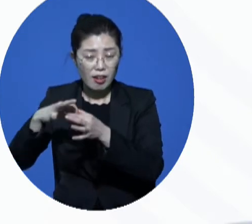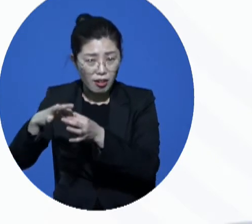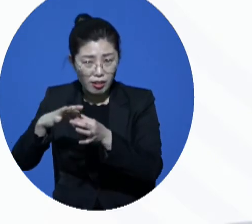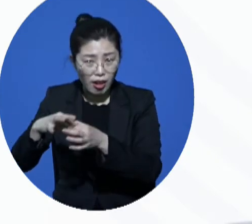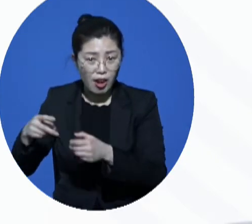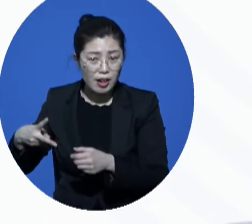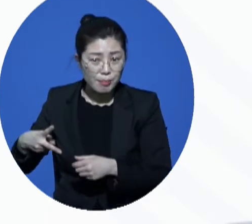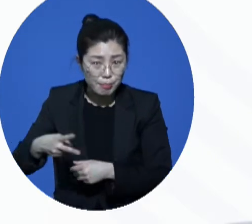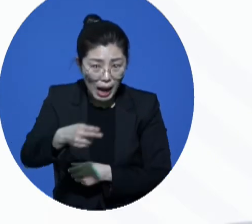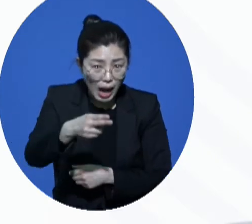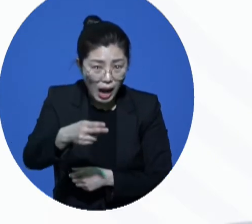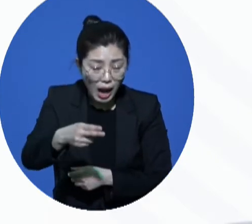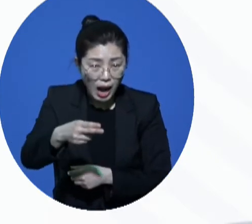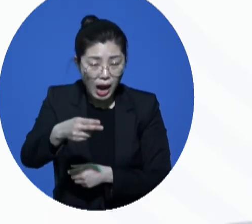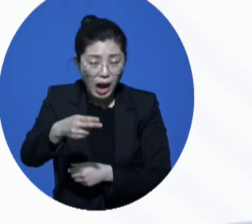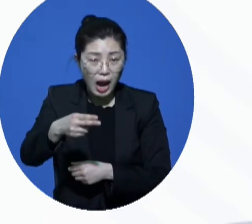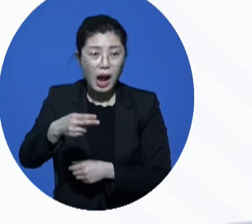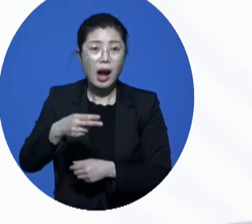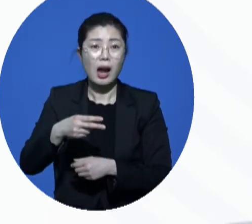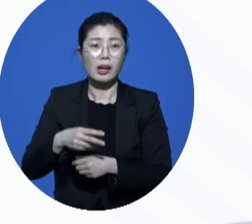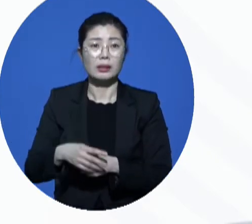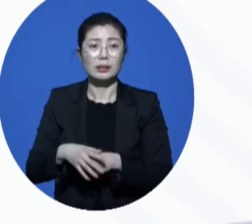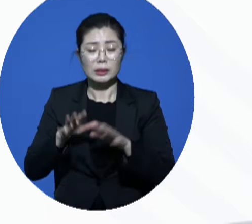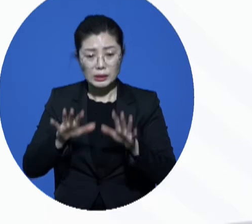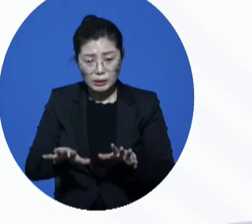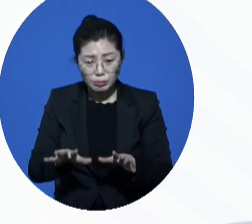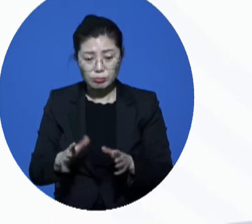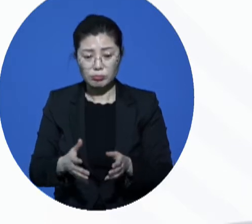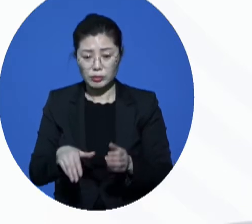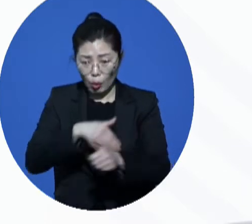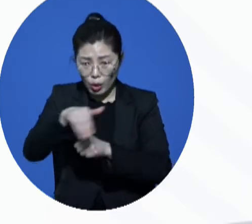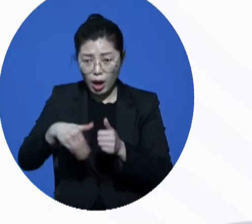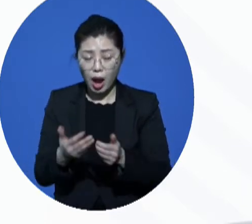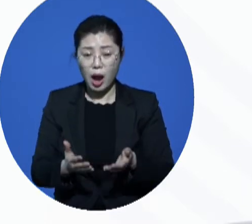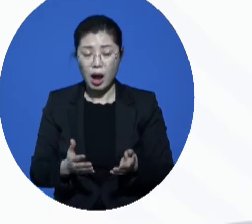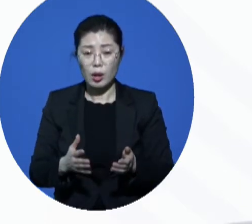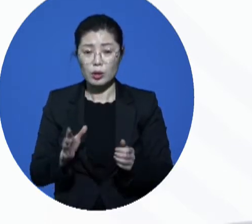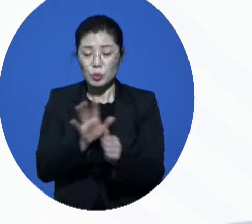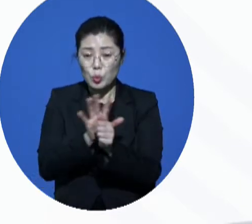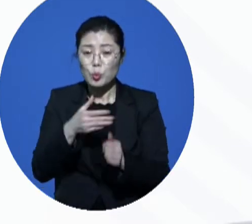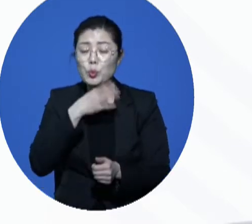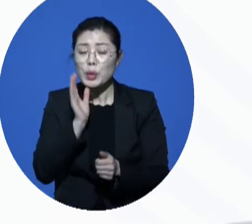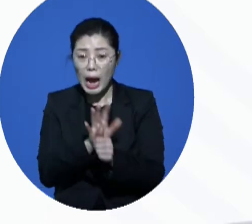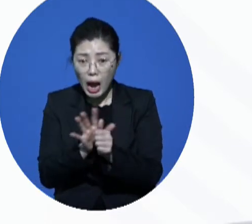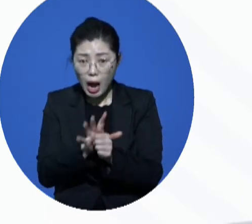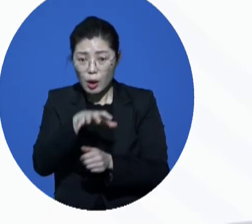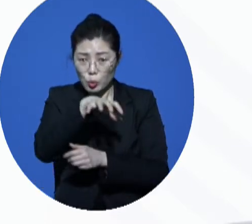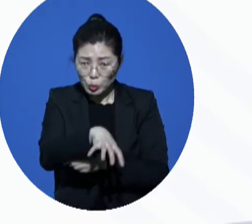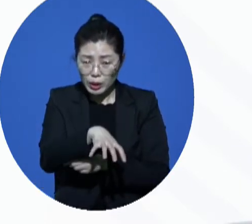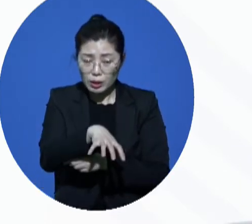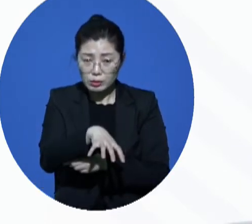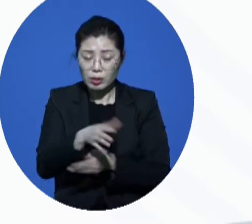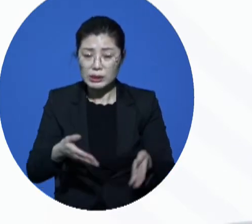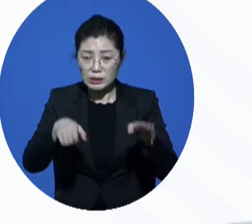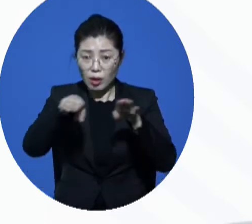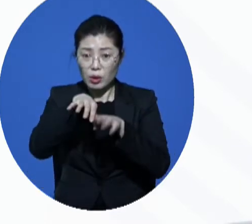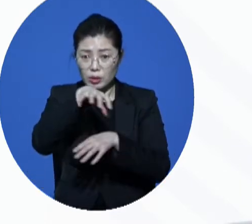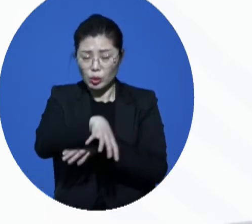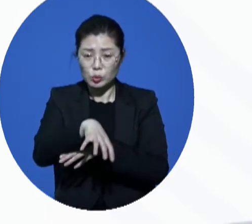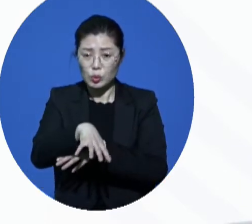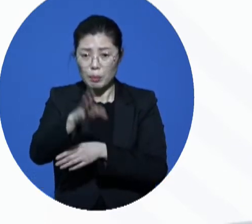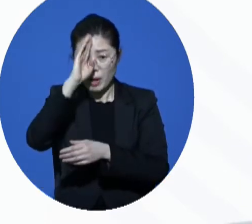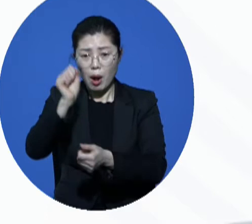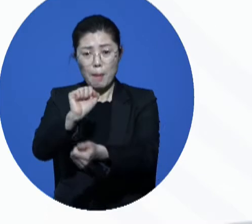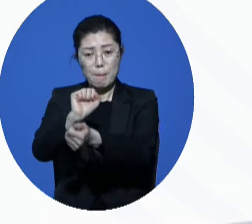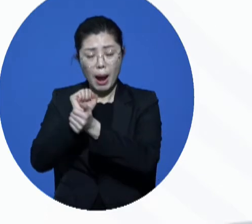대형 장애인 거주시설과 요양병원에서 집단 감염이 발생함으로써 집단 거주시설이 집단 감염에 가장 취약하다라는 것은